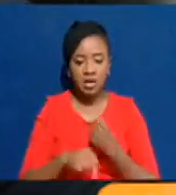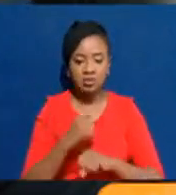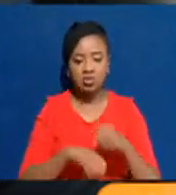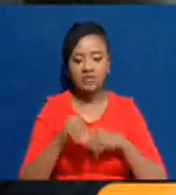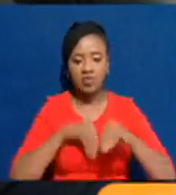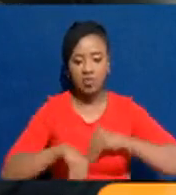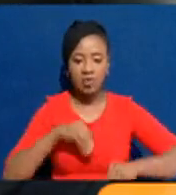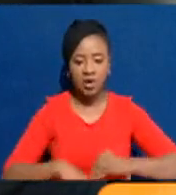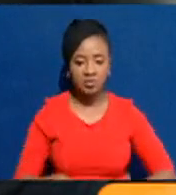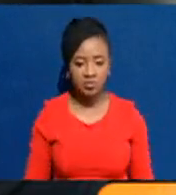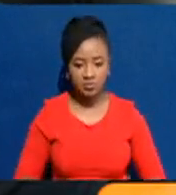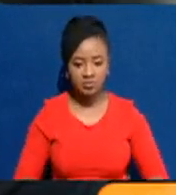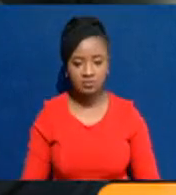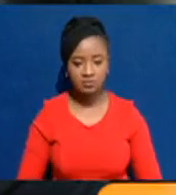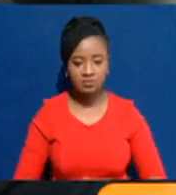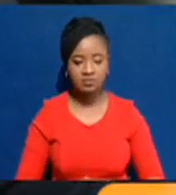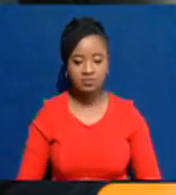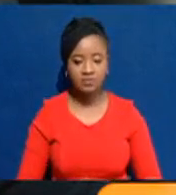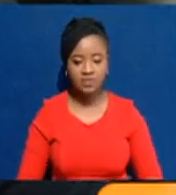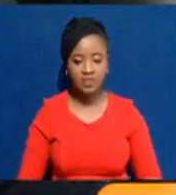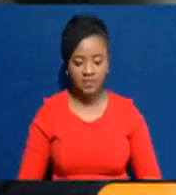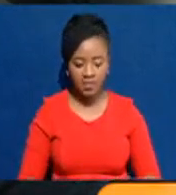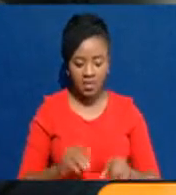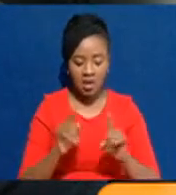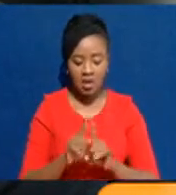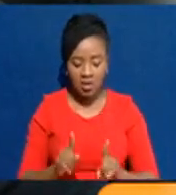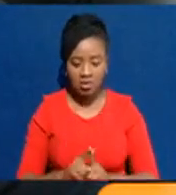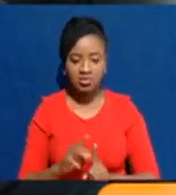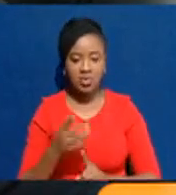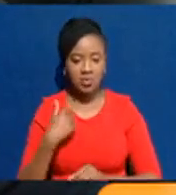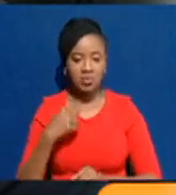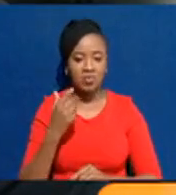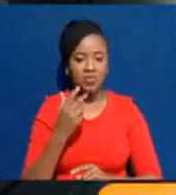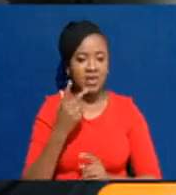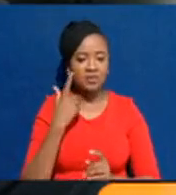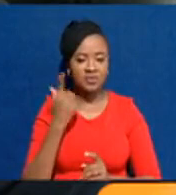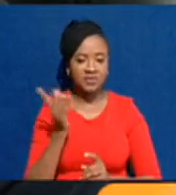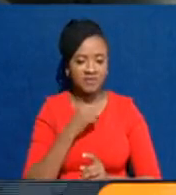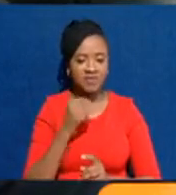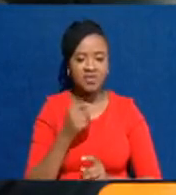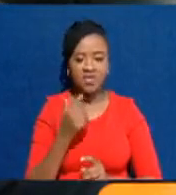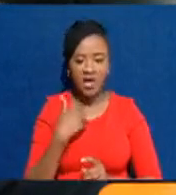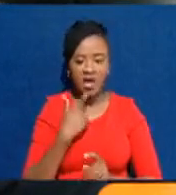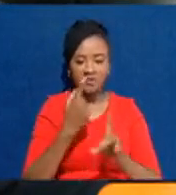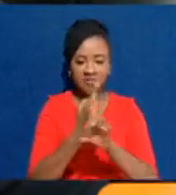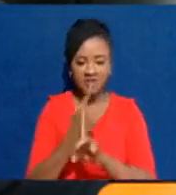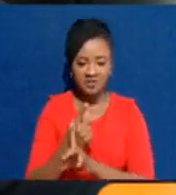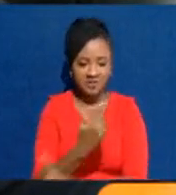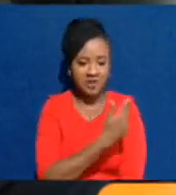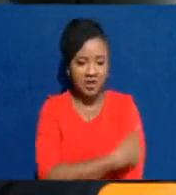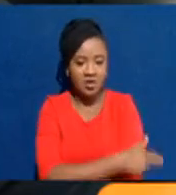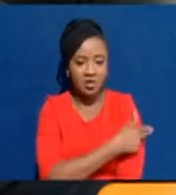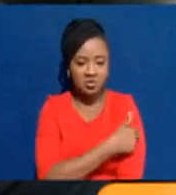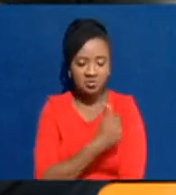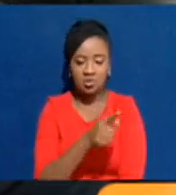is predicated on suspicions as those aired on news, where facility owners use